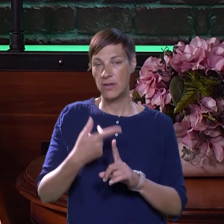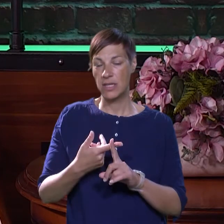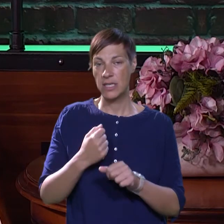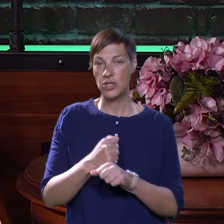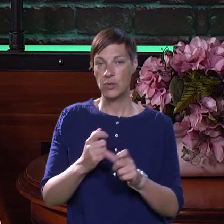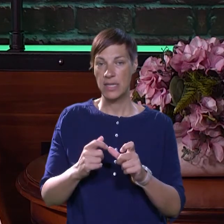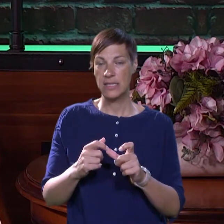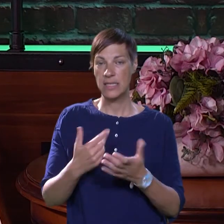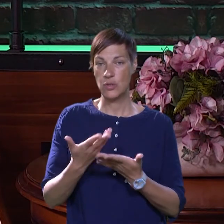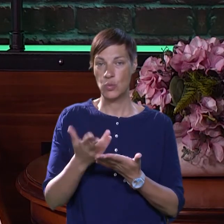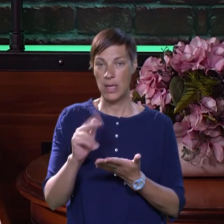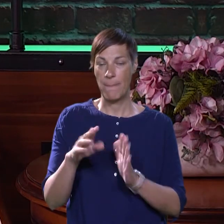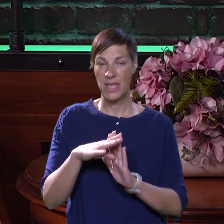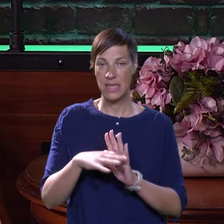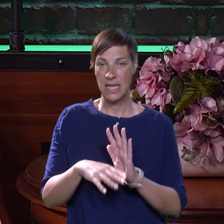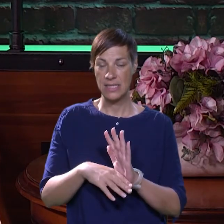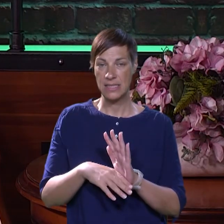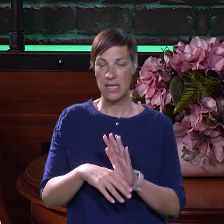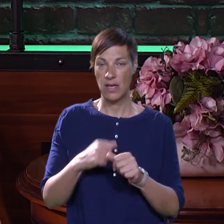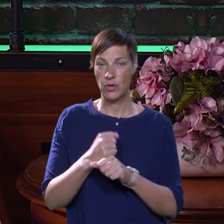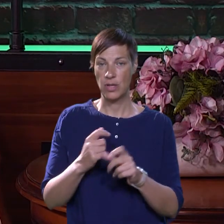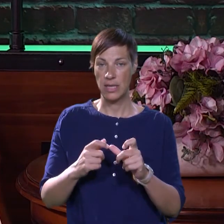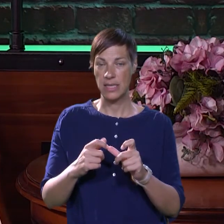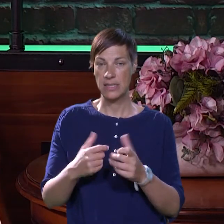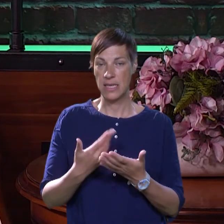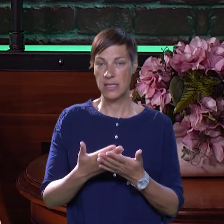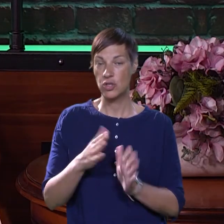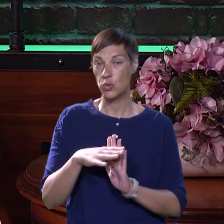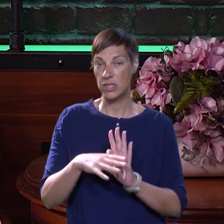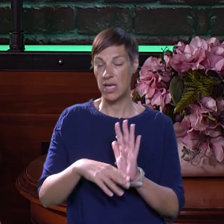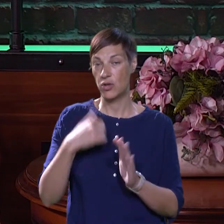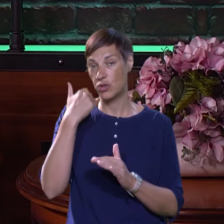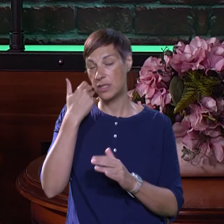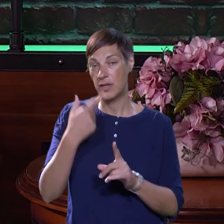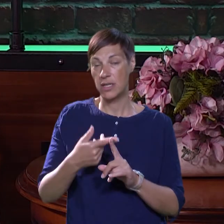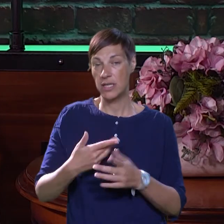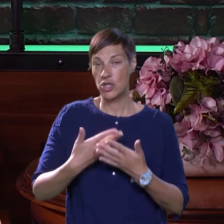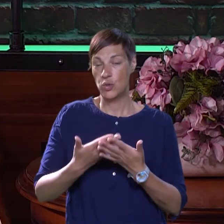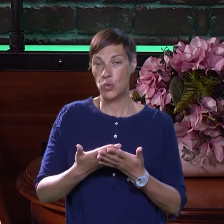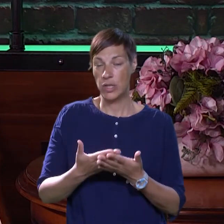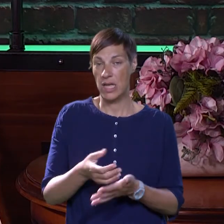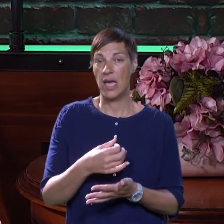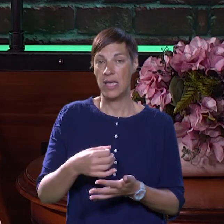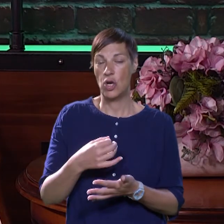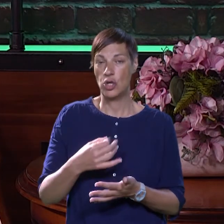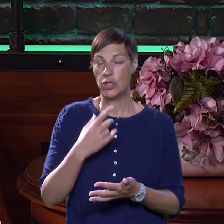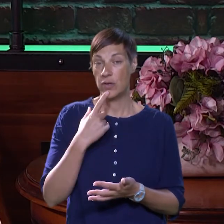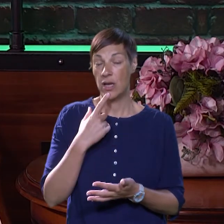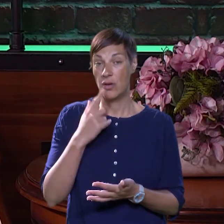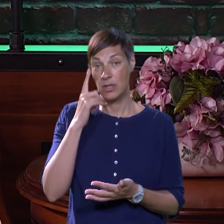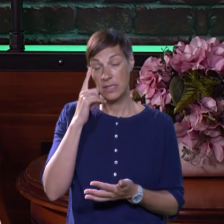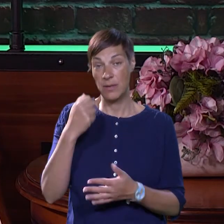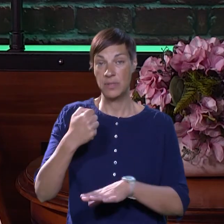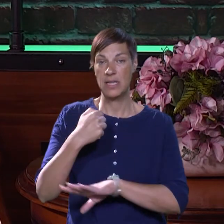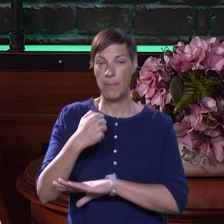ili GSS-u, jer imate zakon o GSS-u, zakon o Crvenom križu koji daje tu jednu kičmu, znači kao da